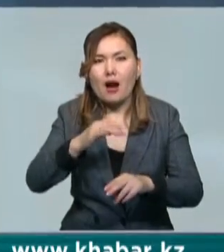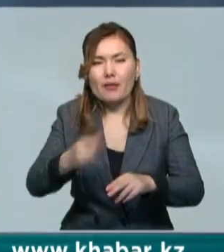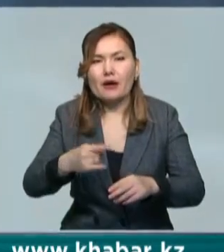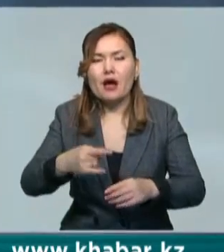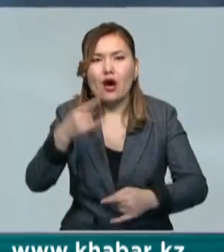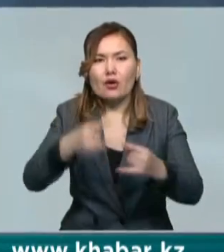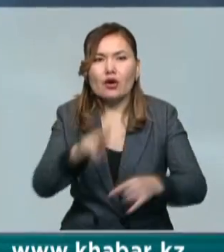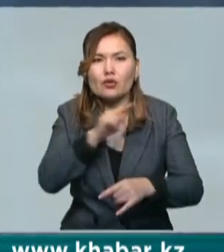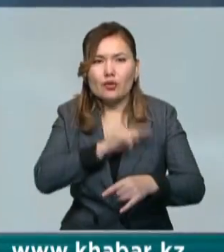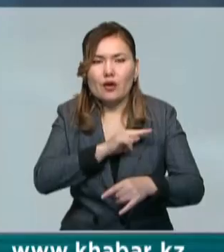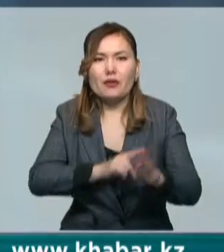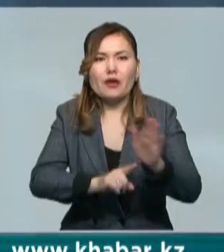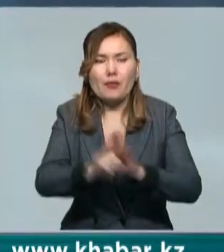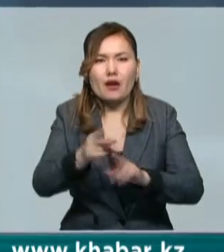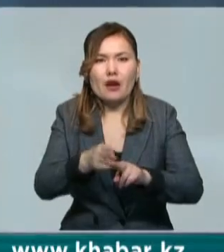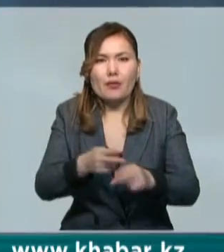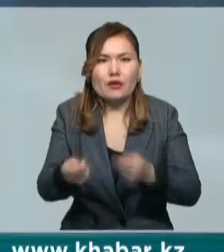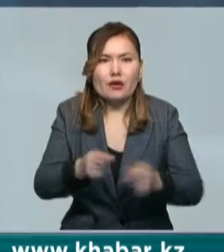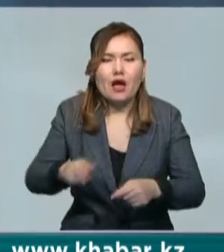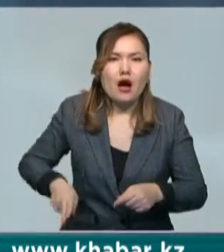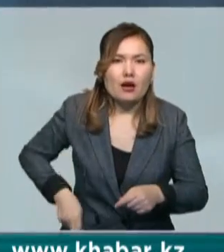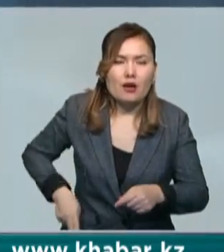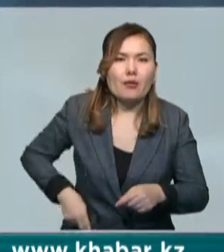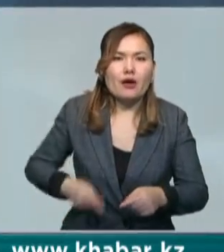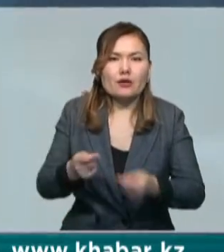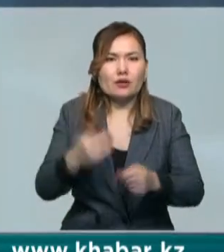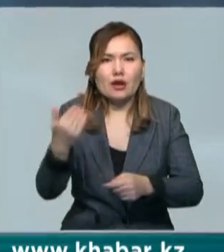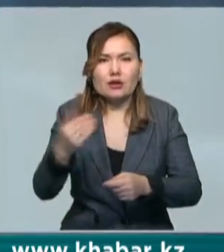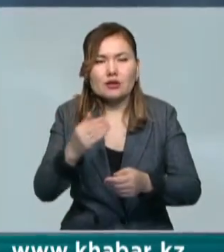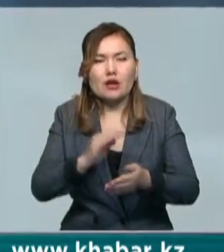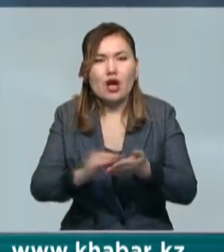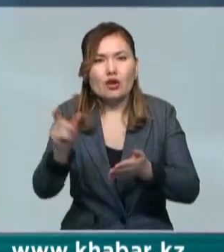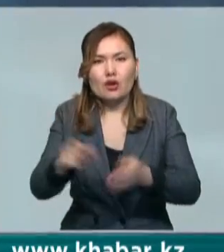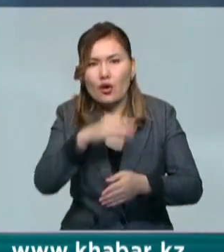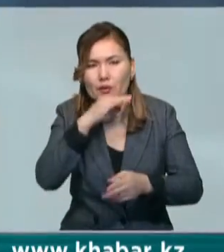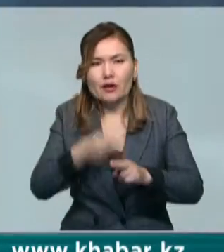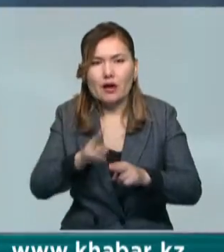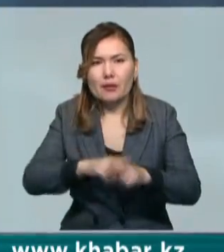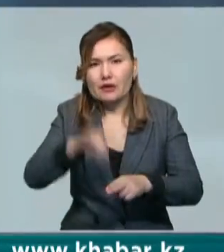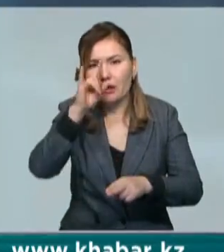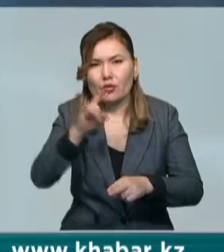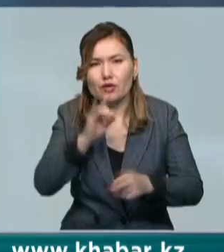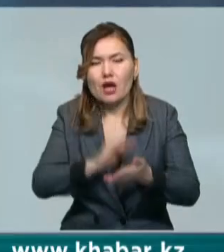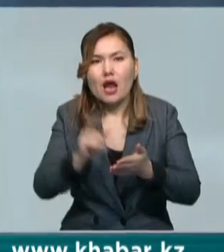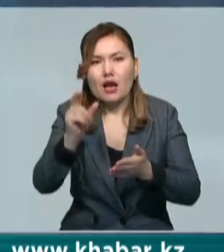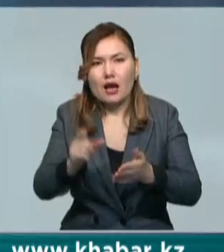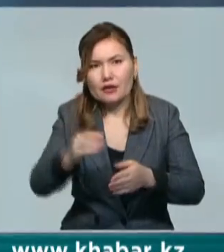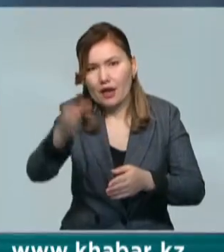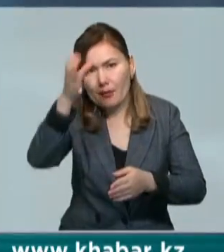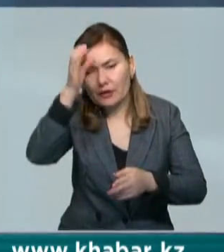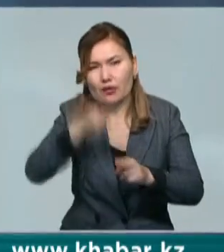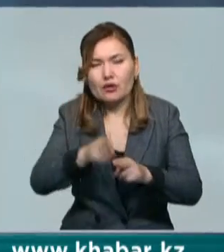бастап, елдің ықыласына бөленіп, басшылық қызметке дейін көтерілген журналистер аз емес. Солардың бірі Қазақстан